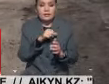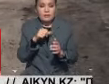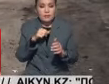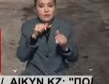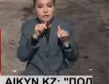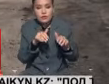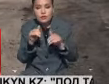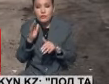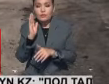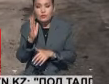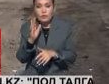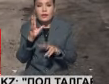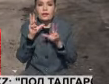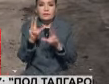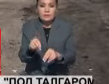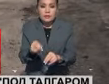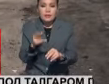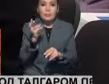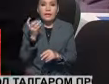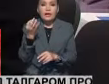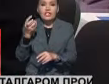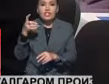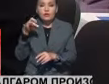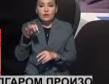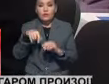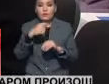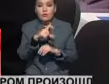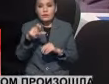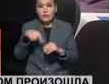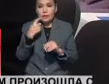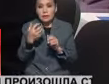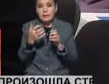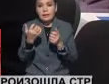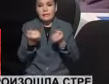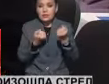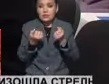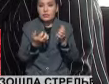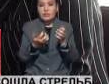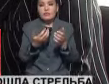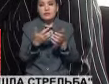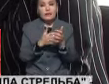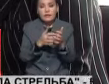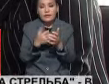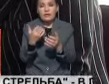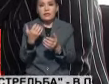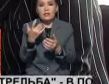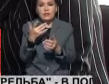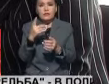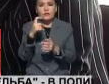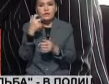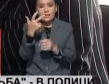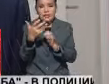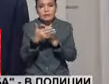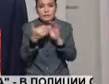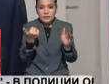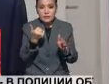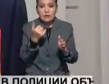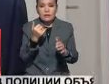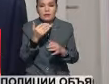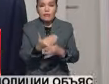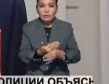граждан продолжился в селе Балкашино. Здесь люди подняли вопрос нехватки машин скорой помощи. Существующие сильно изношены, жалуются сельчане.